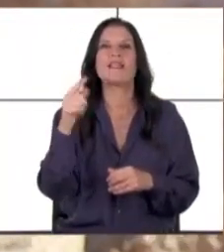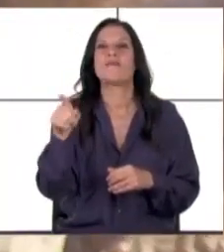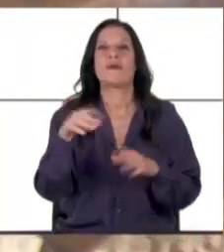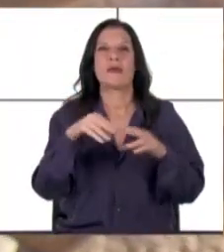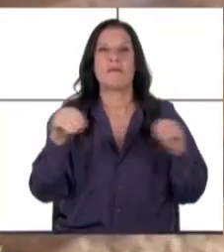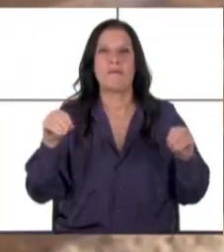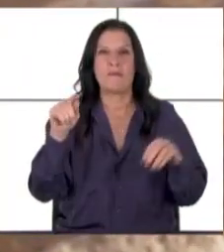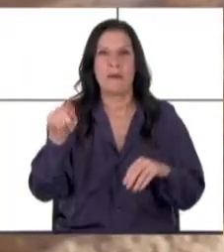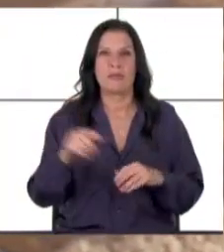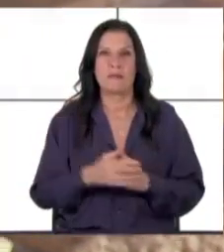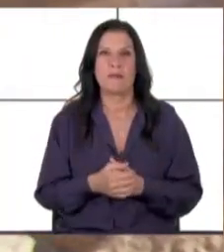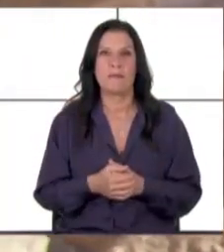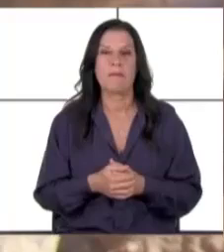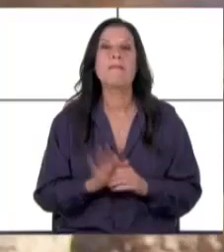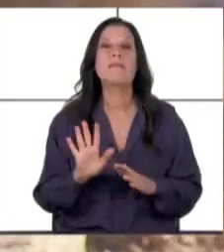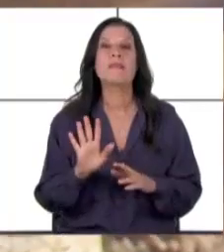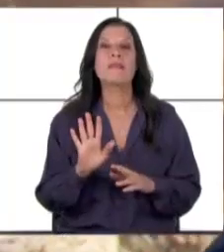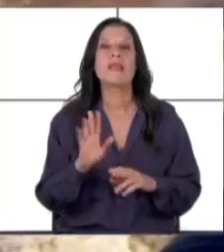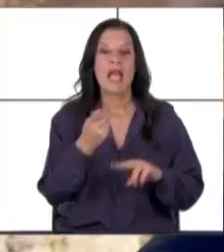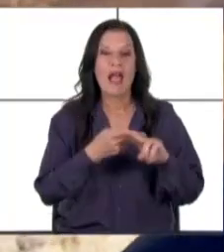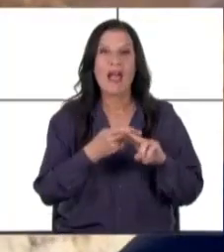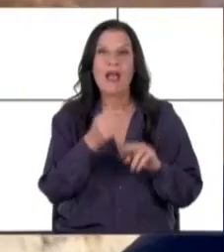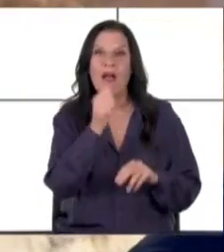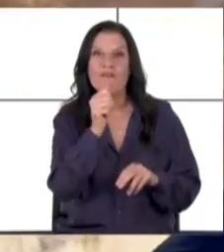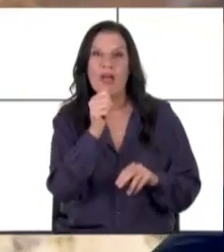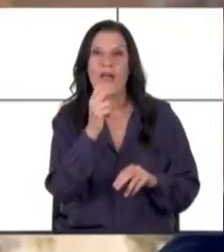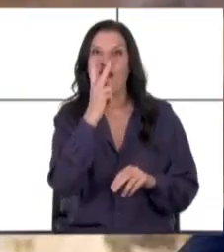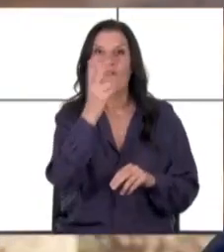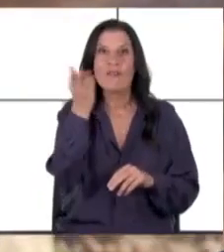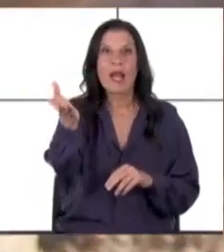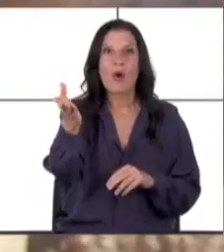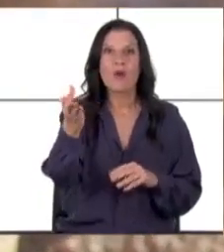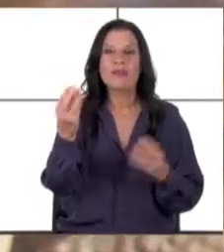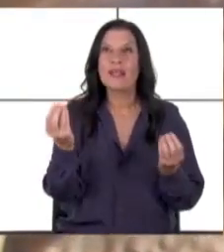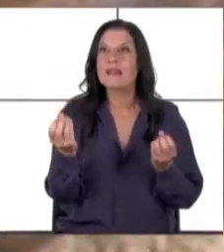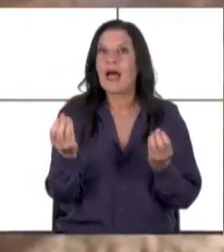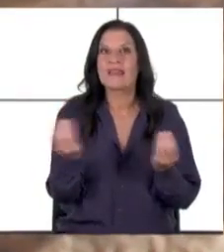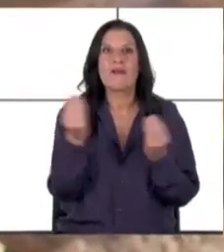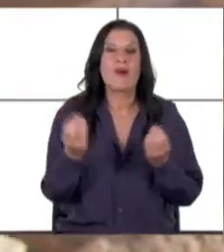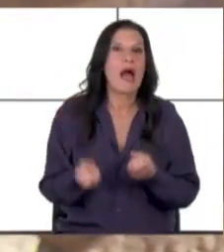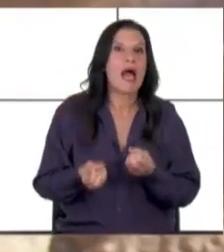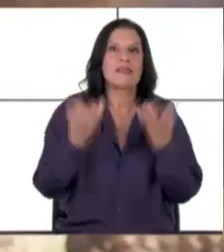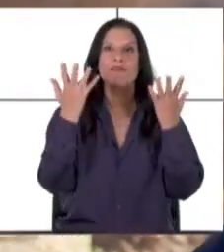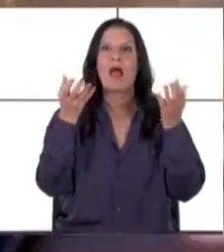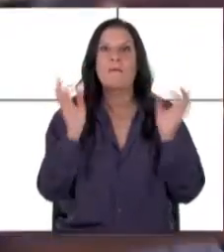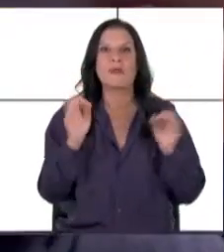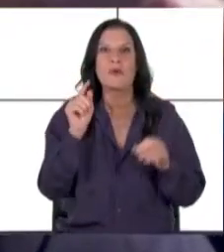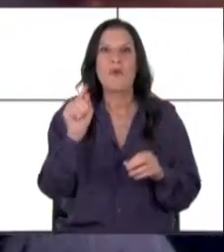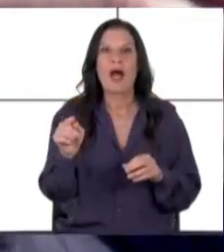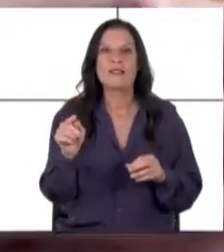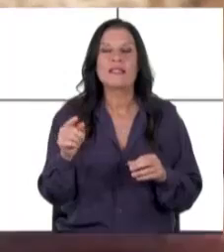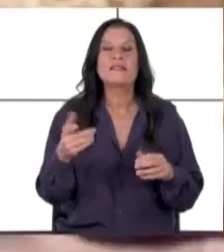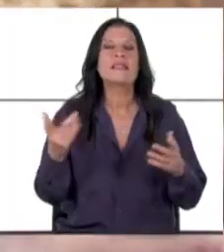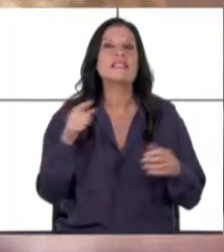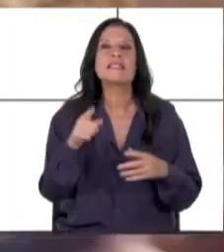מעולה, מול האפקט היפה הזה, הייחודי בעולם, של סוקולד הסנה.